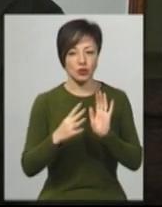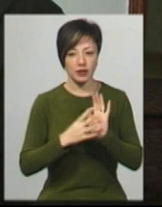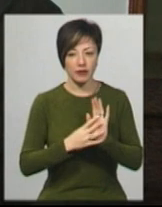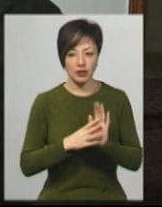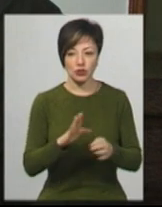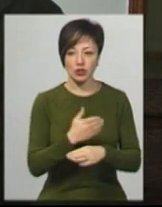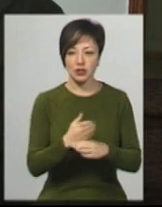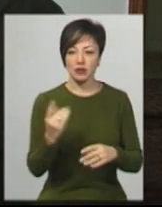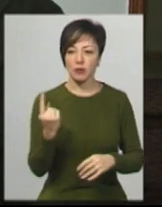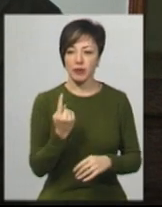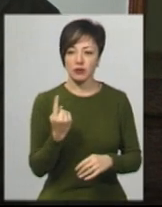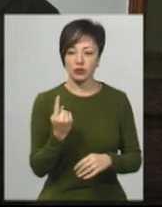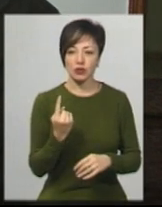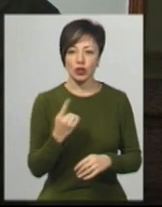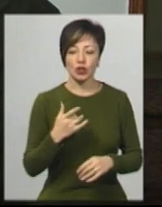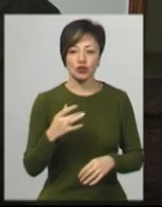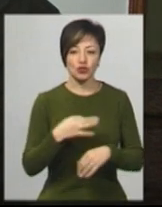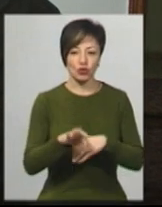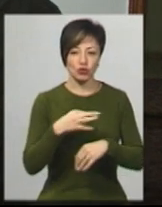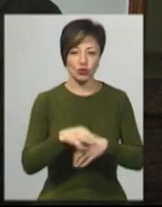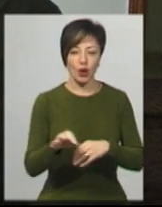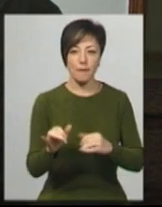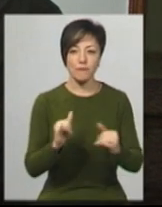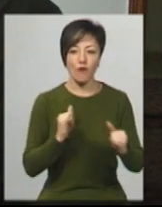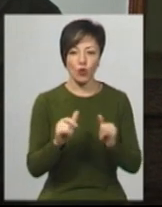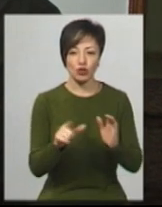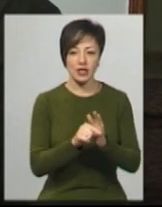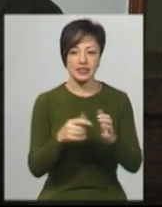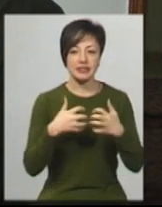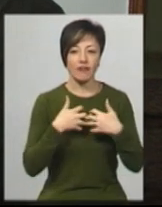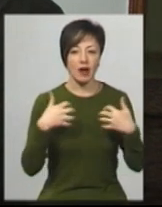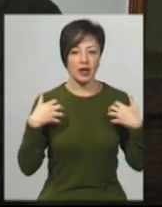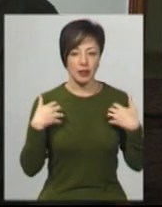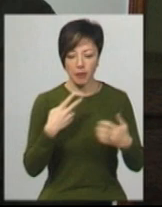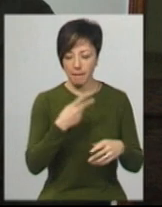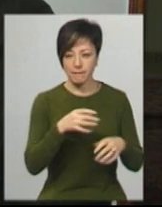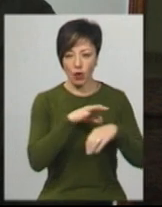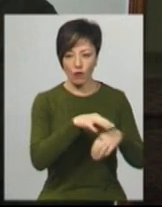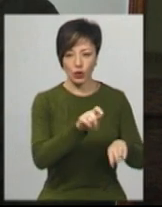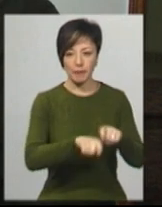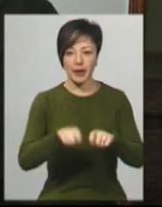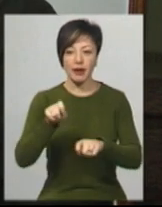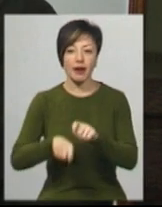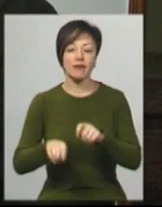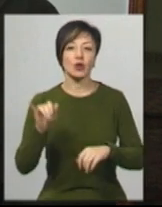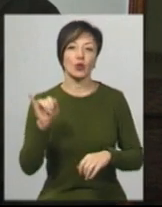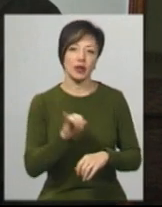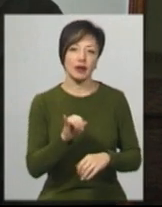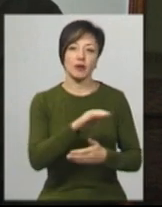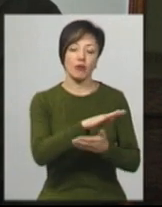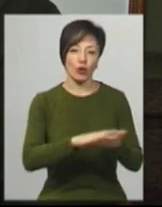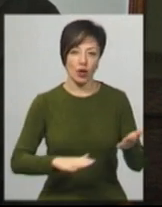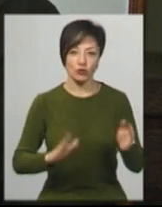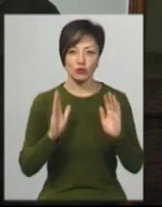299 частиною першою, це жорстоке поводження з тваринами. Ми проводимо перевірку і, як то кажуть, в дальнішому